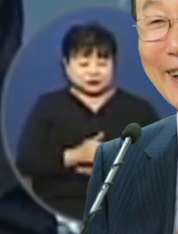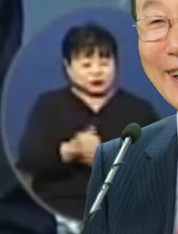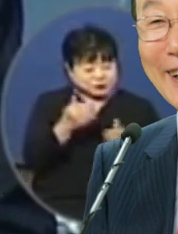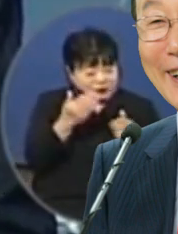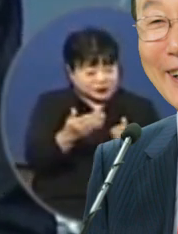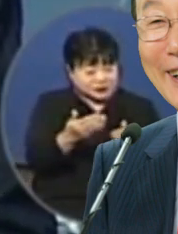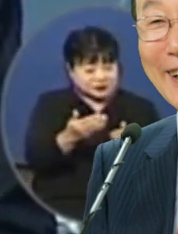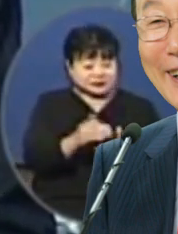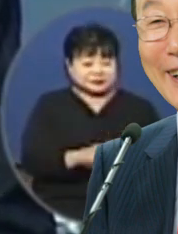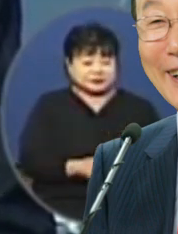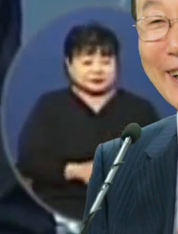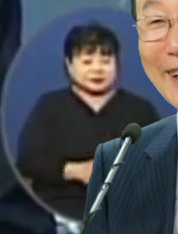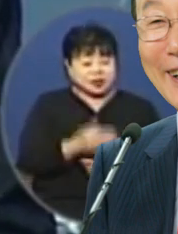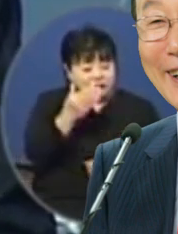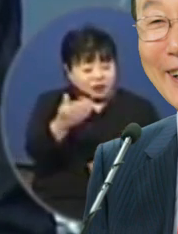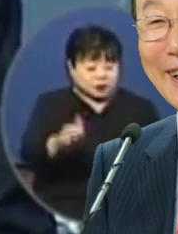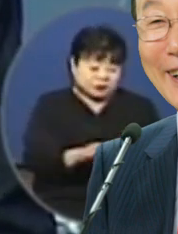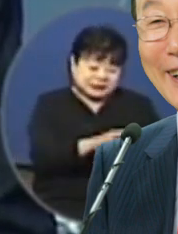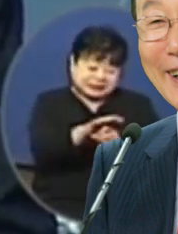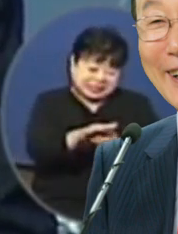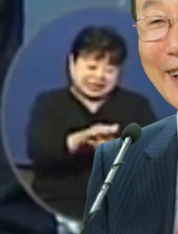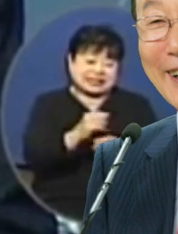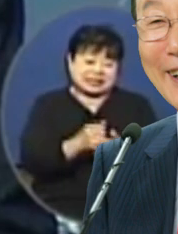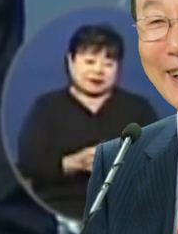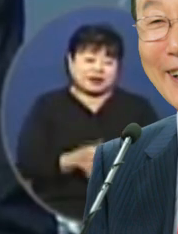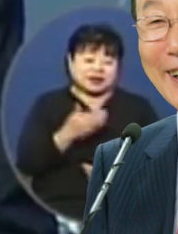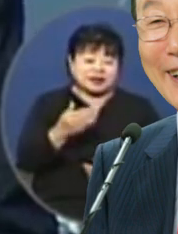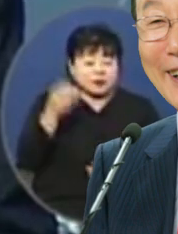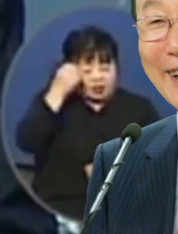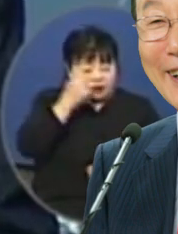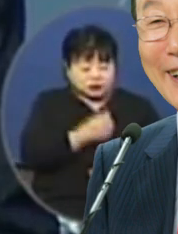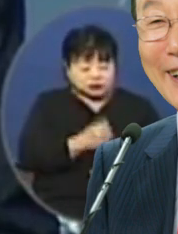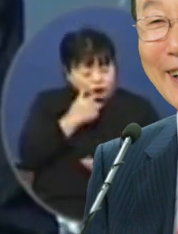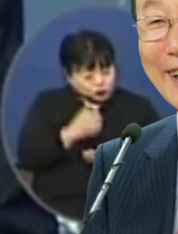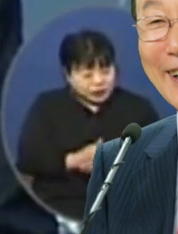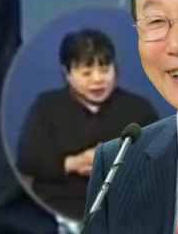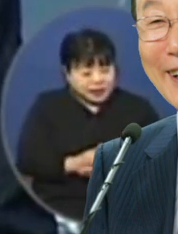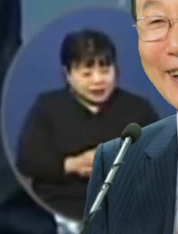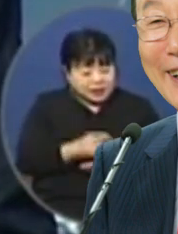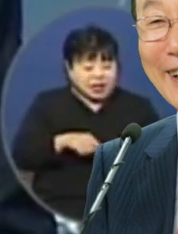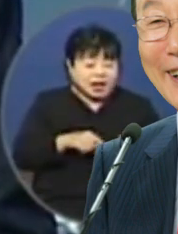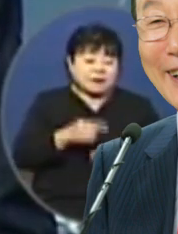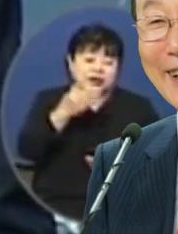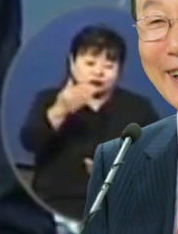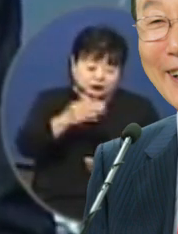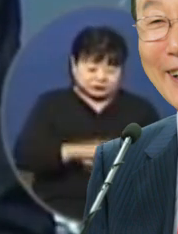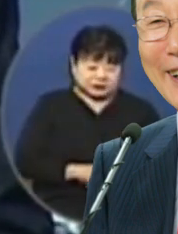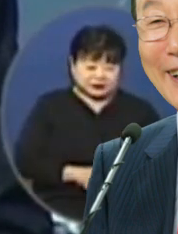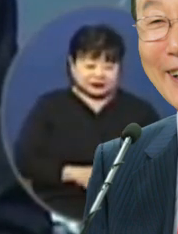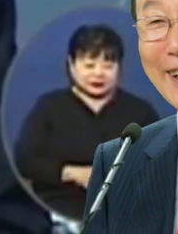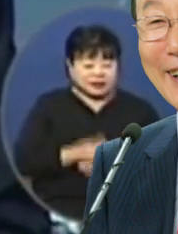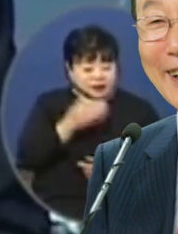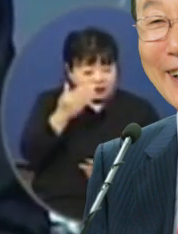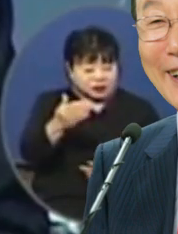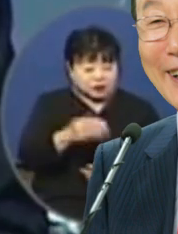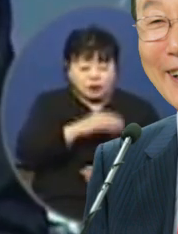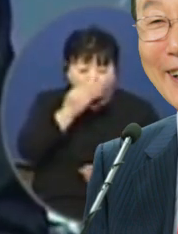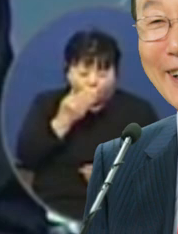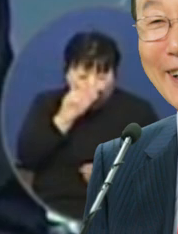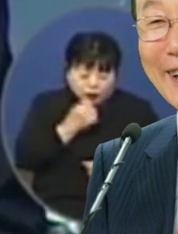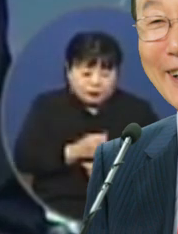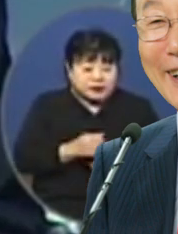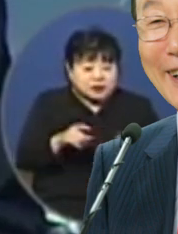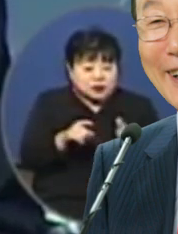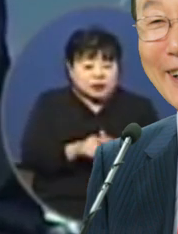주님께서 얼마나 여러분을 사랑하셨기에 여러분의 영혼의 죄를 다 청산하셨겠습니까? 여러분을 거룩하게 만들기